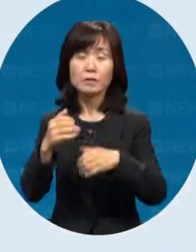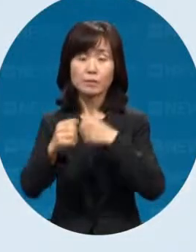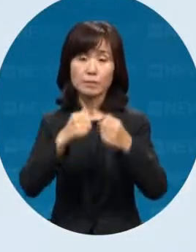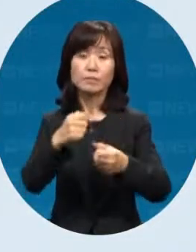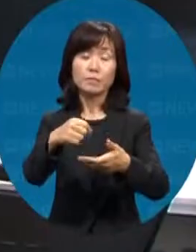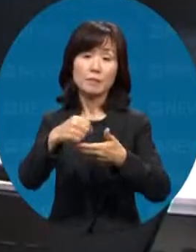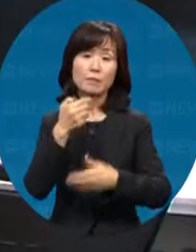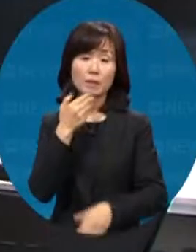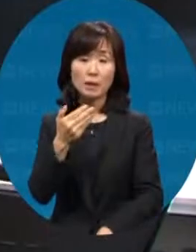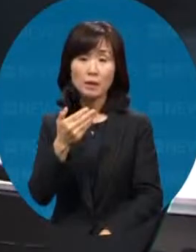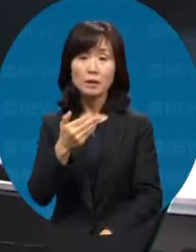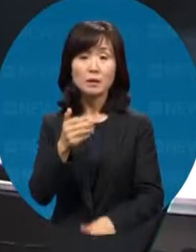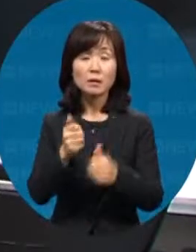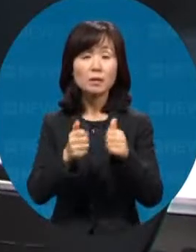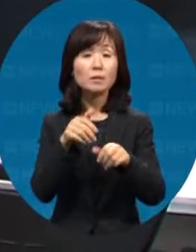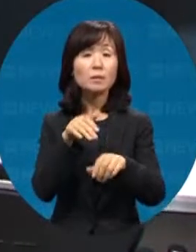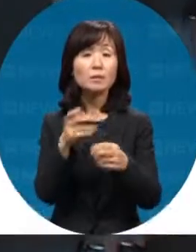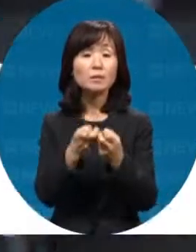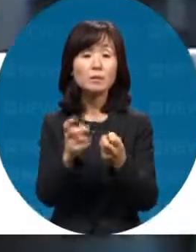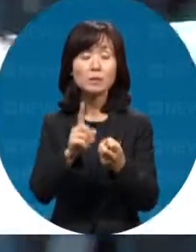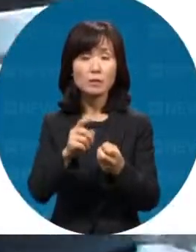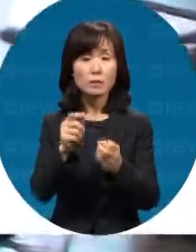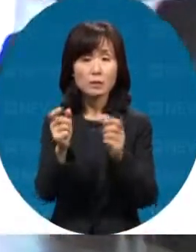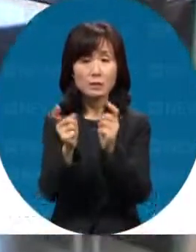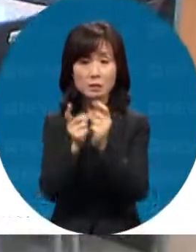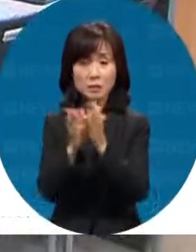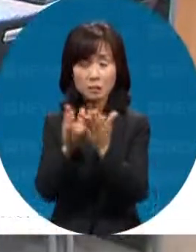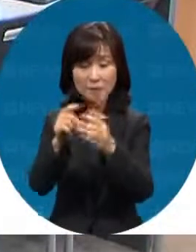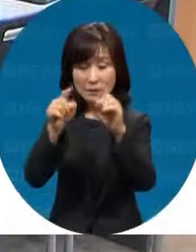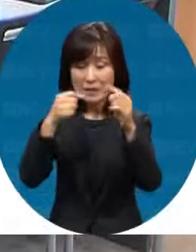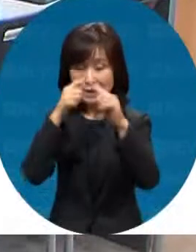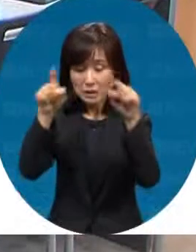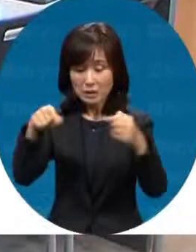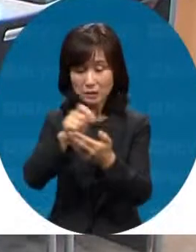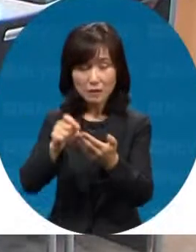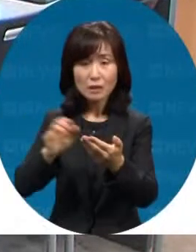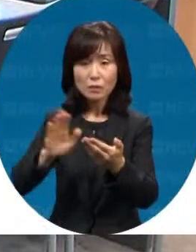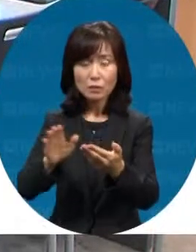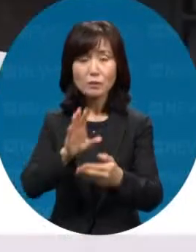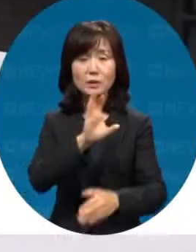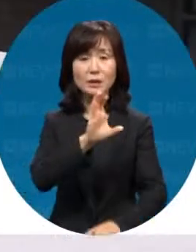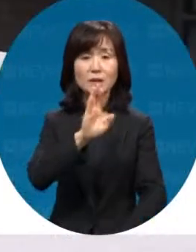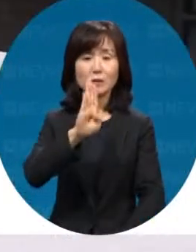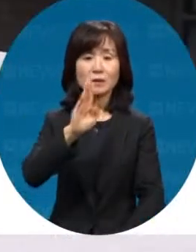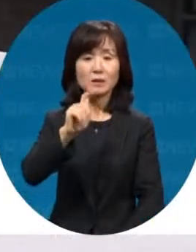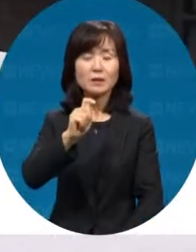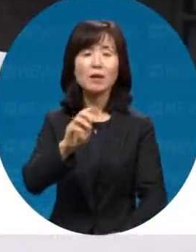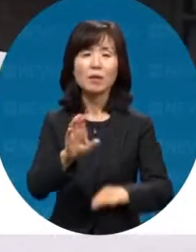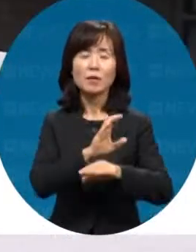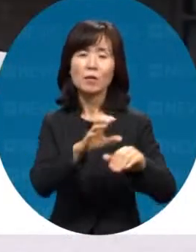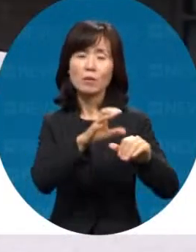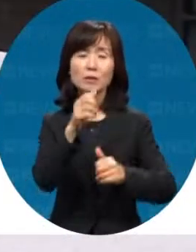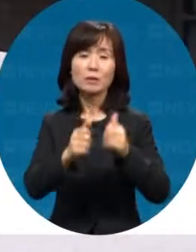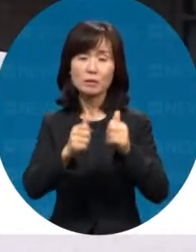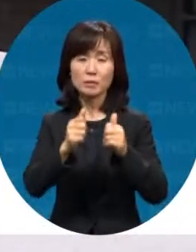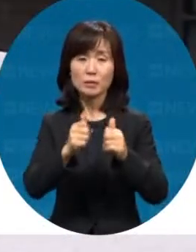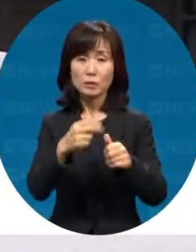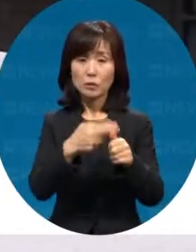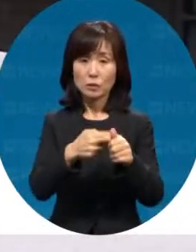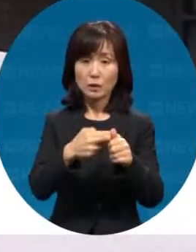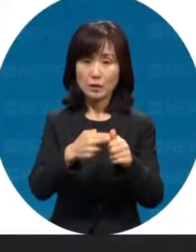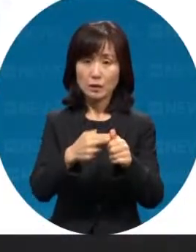있습니다 시험 방식은 지필평가 가 아닌 cbt 즉 컴퓨터 기반 입니다 교사의 지도하에